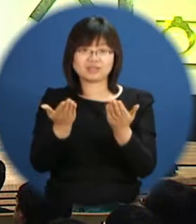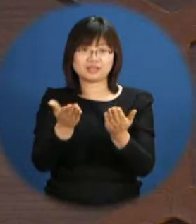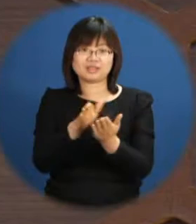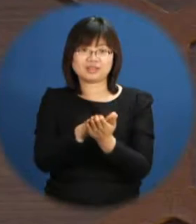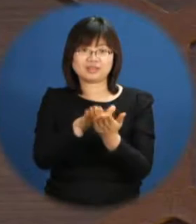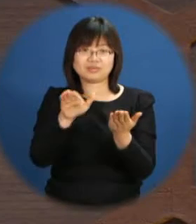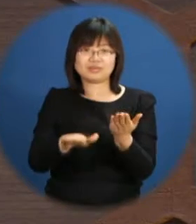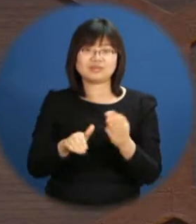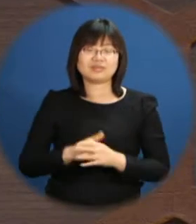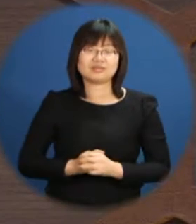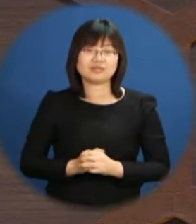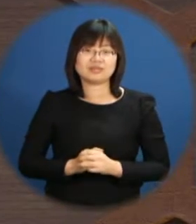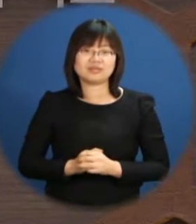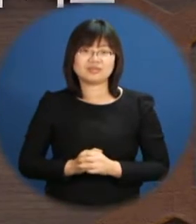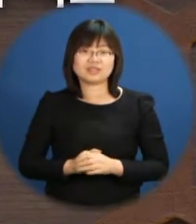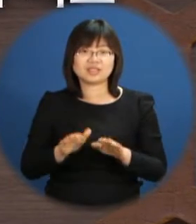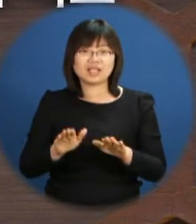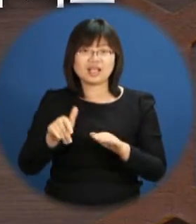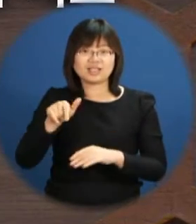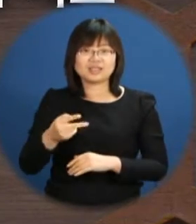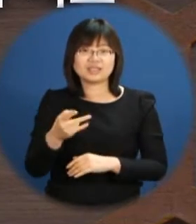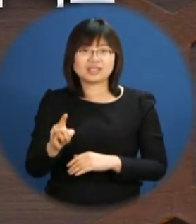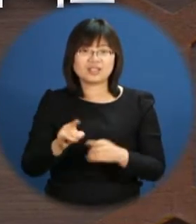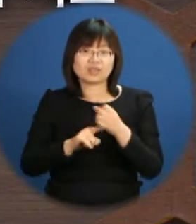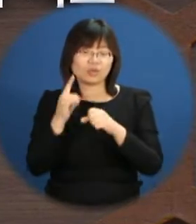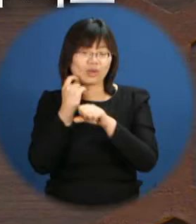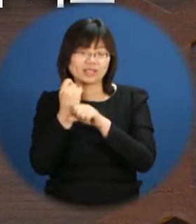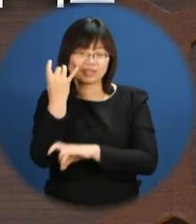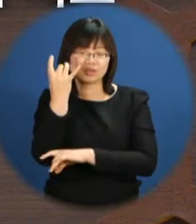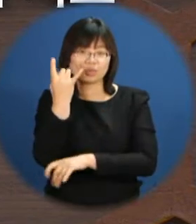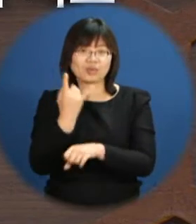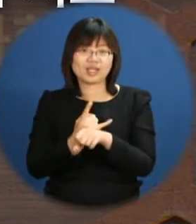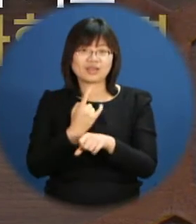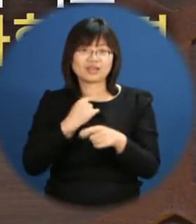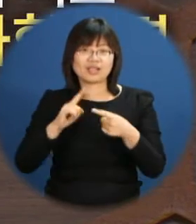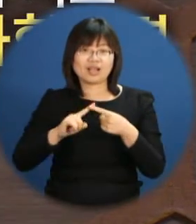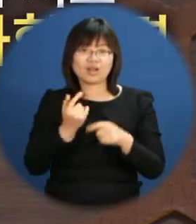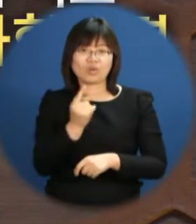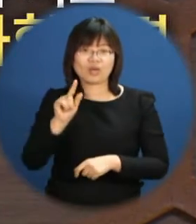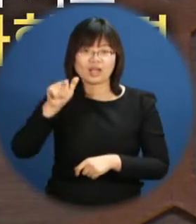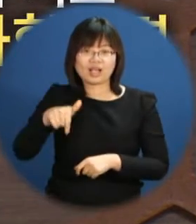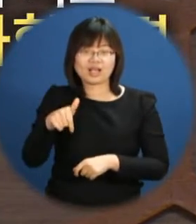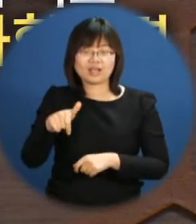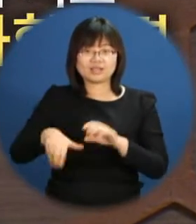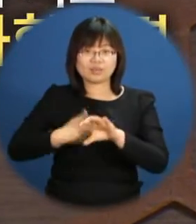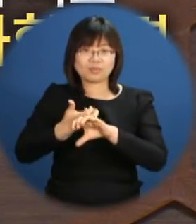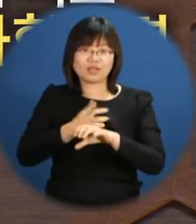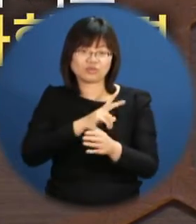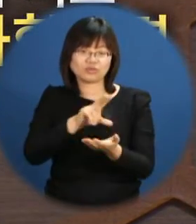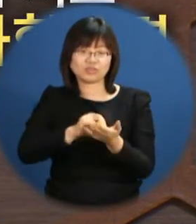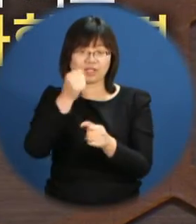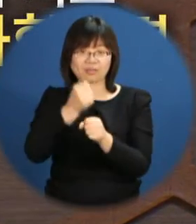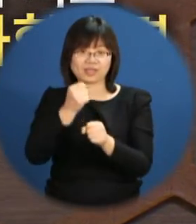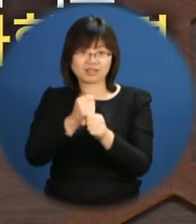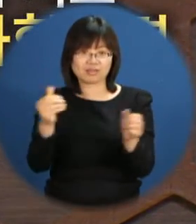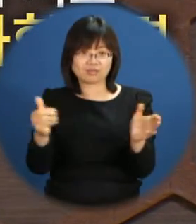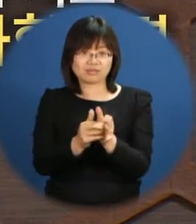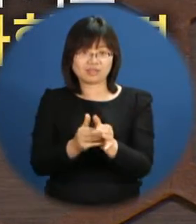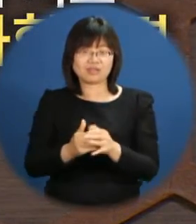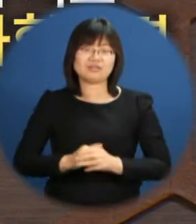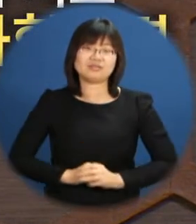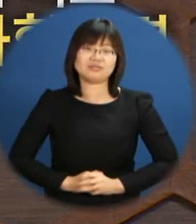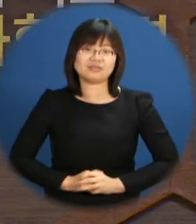요 이게 이제 근대 과학의 시초가 됐다 고 하는 소위 화학 혁명을 주제로 삼은 겁니다